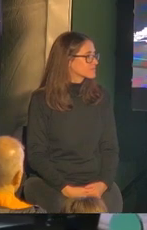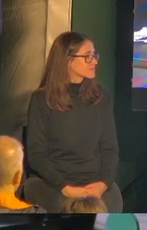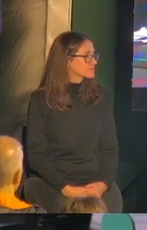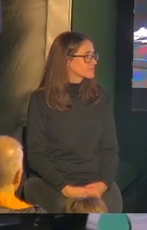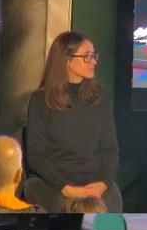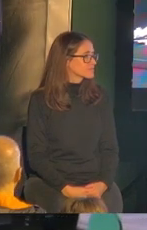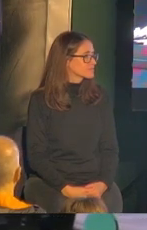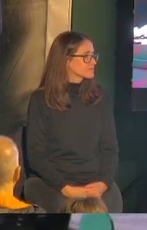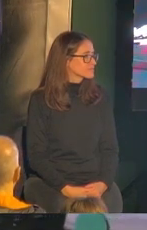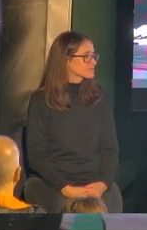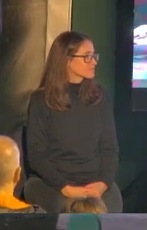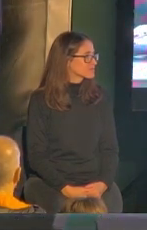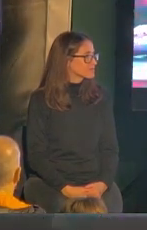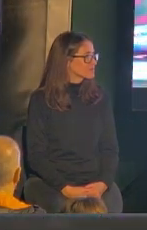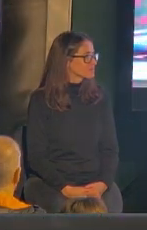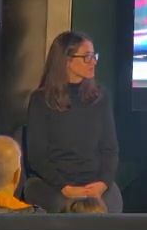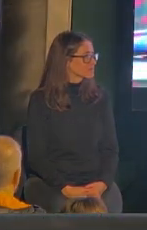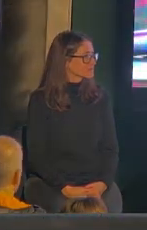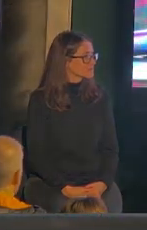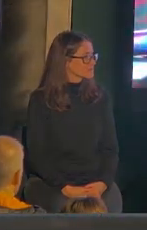Gràcies.